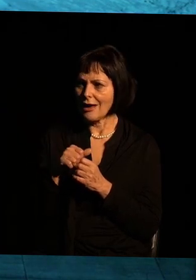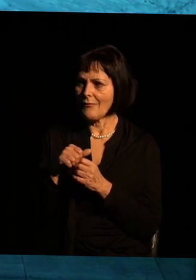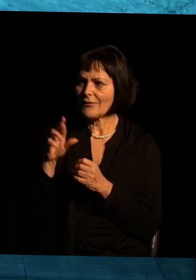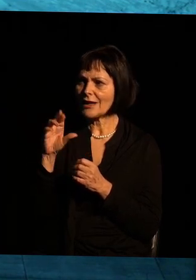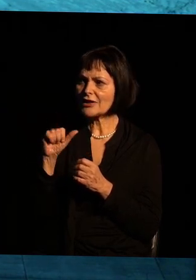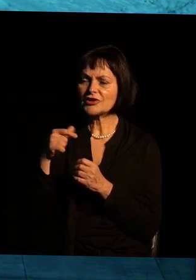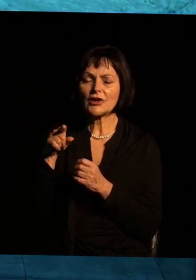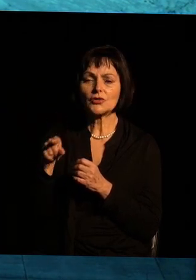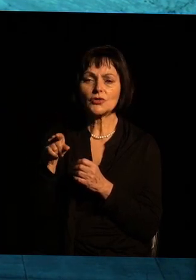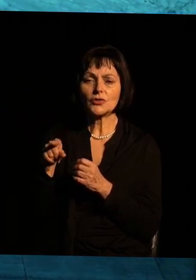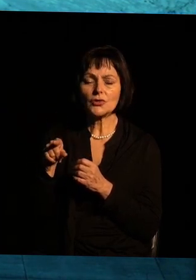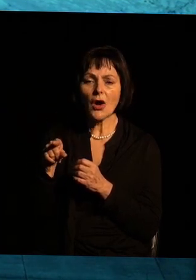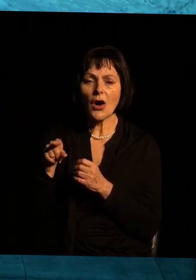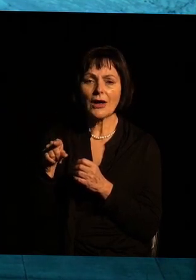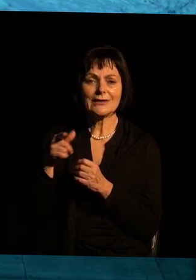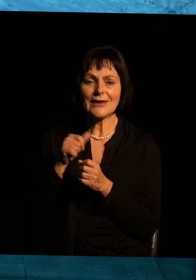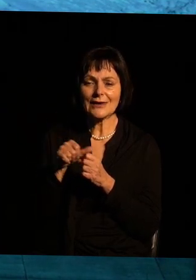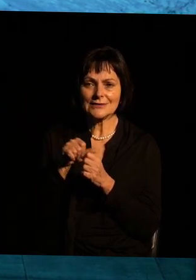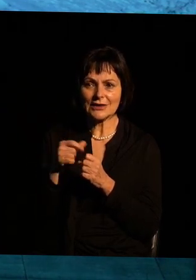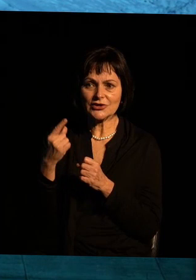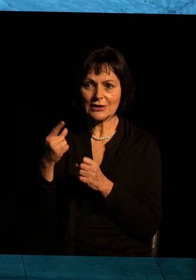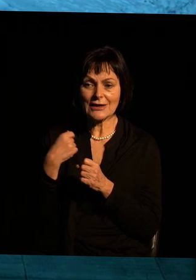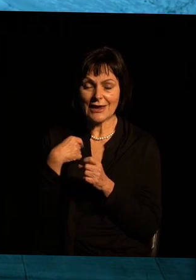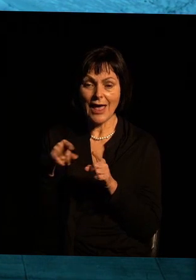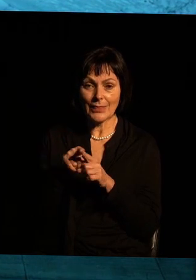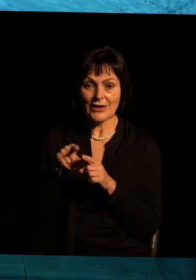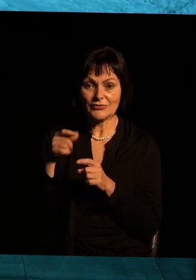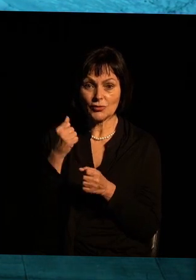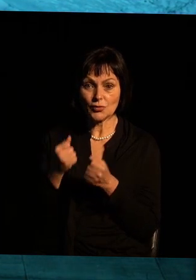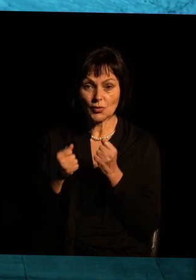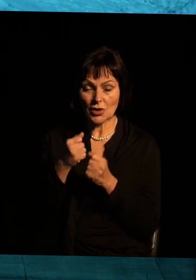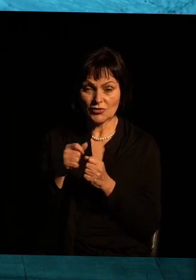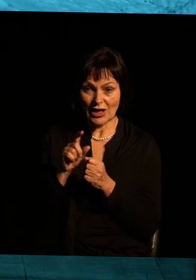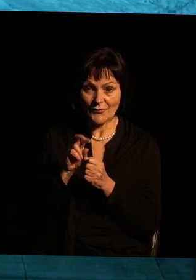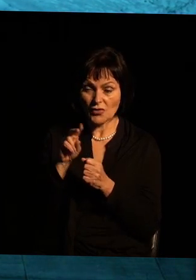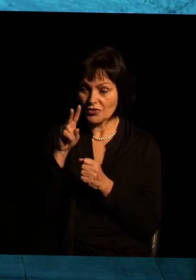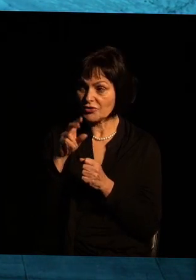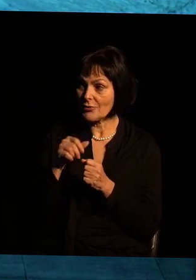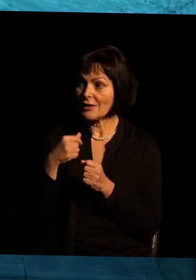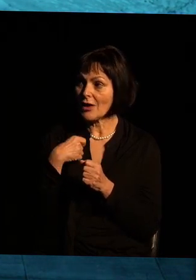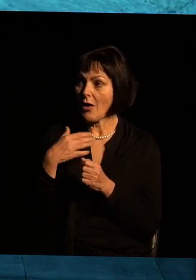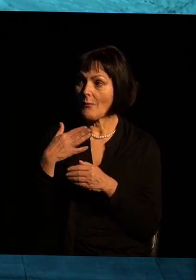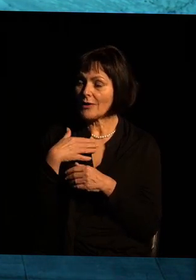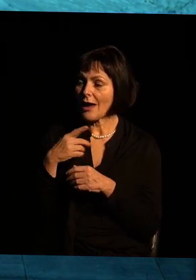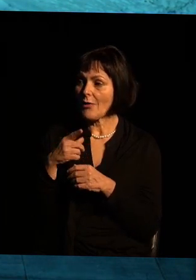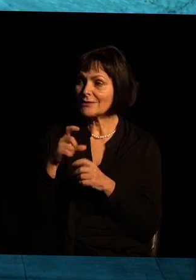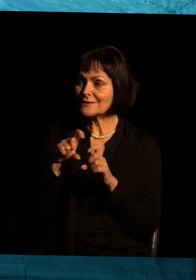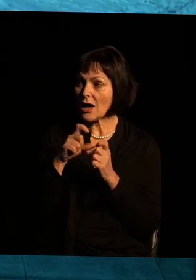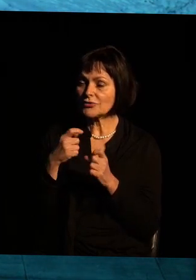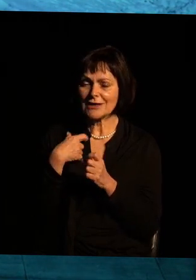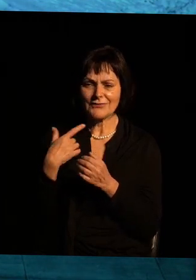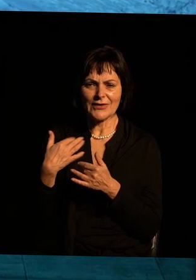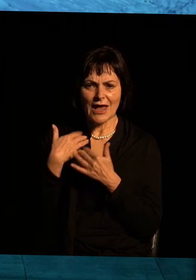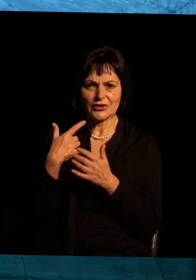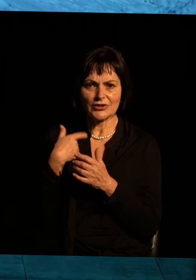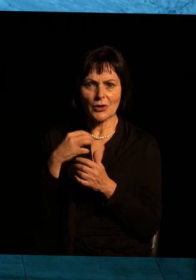Rysiek, to chyba ty nie jesteś jedyny, bo ja tam w tych trudnościach, w których wchodziliśmy, to miałem cały czas wrażenie,